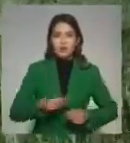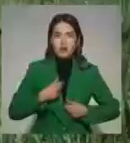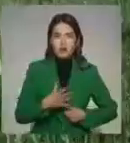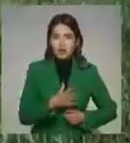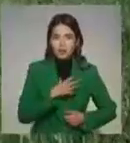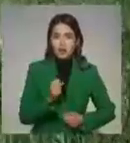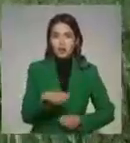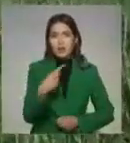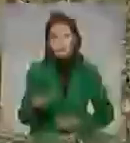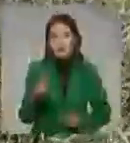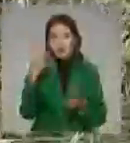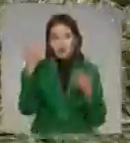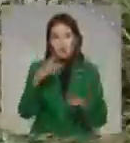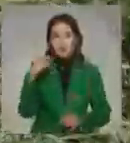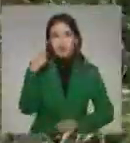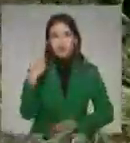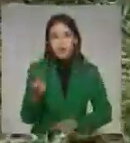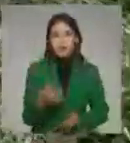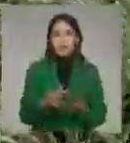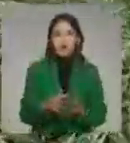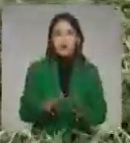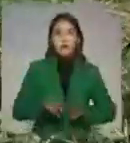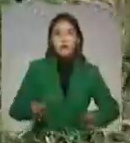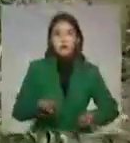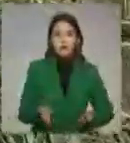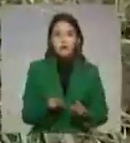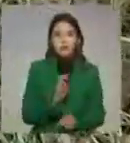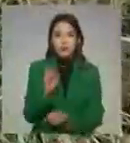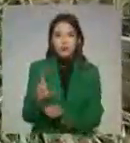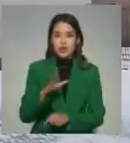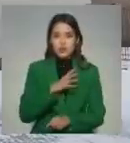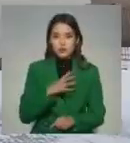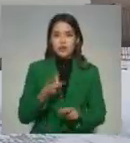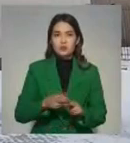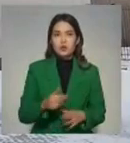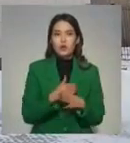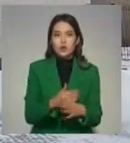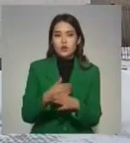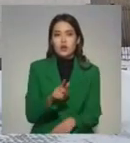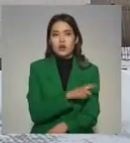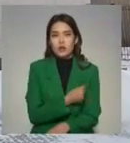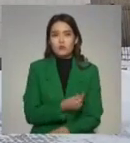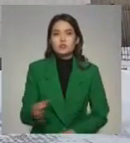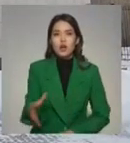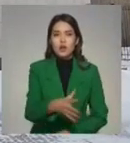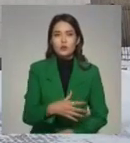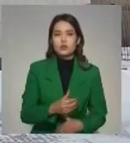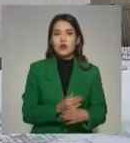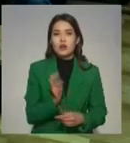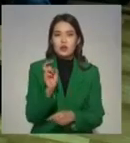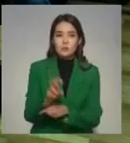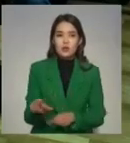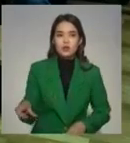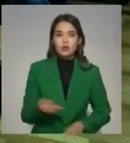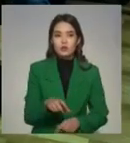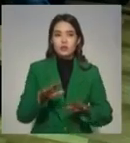біршама уақыт өткеннен кейін жәбірленушіні ауылдық медициналық бекетке апарған. Фельдшердің алғашқы көмегінен кейін аудандық ауруханаға бара жатқан жолда